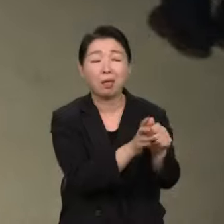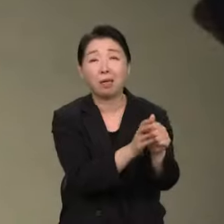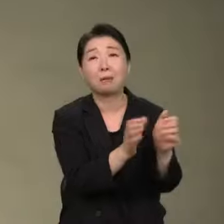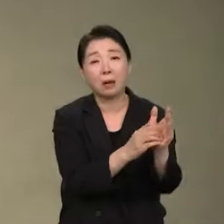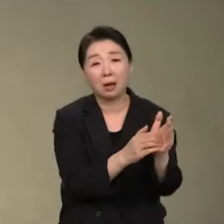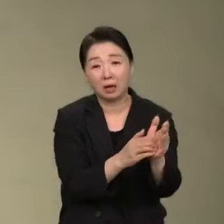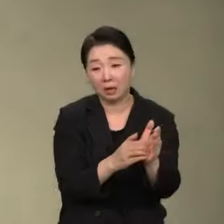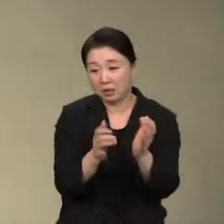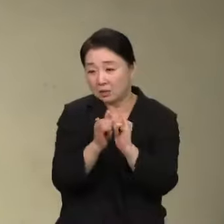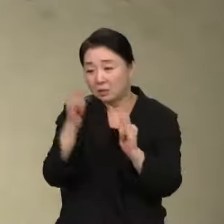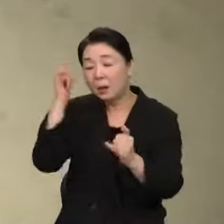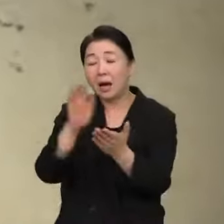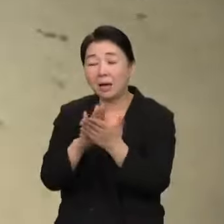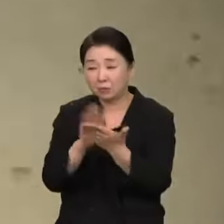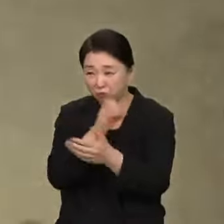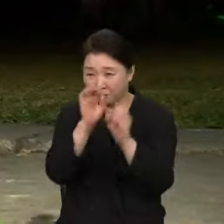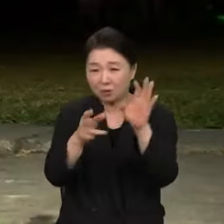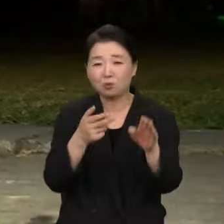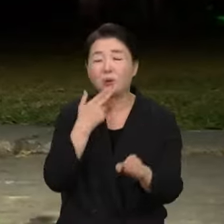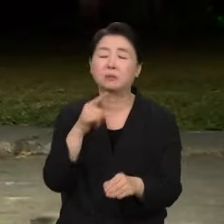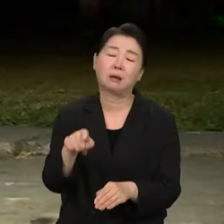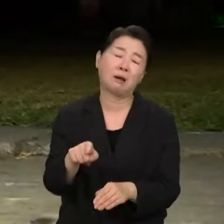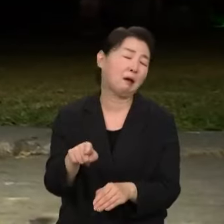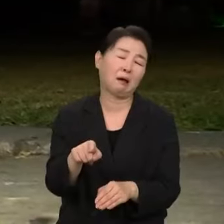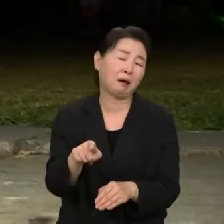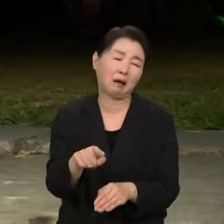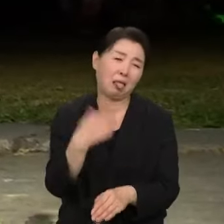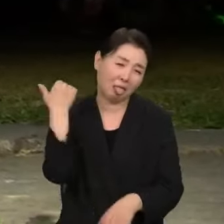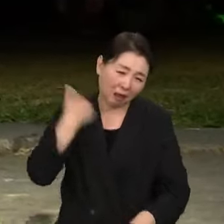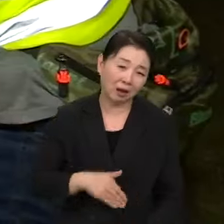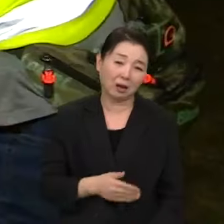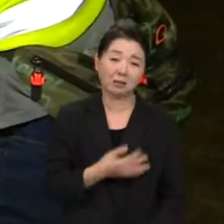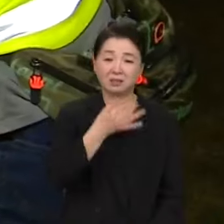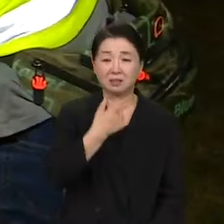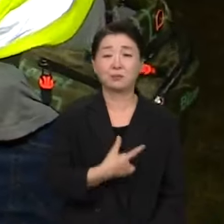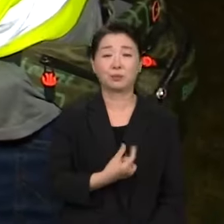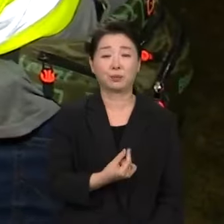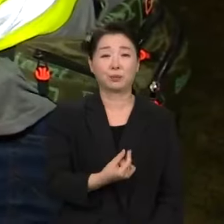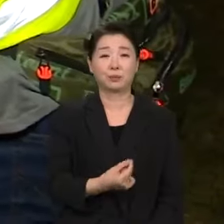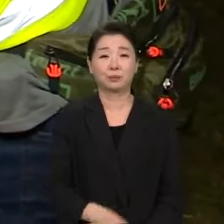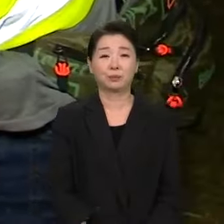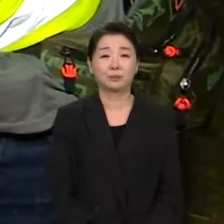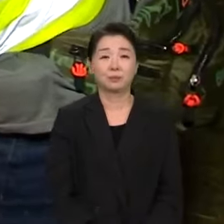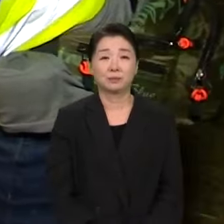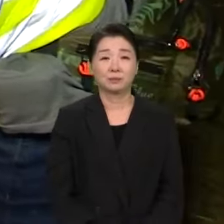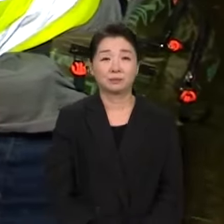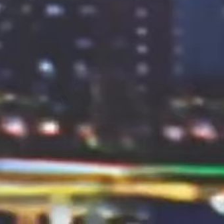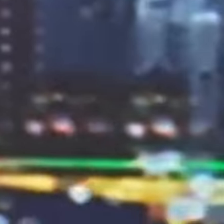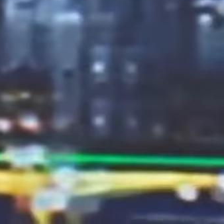자발적으로 분리배출 등을 하지 않는다면 역부족이라고 설명했습니다. JTBC 김지윤입니다.